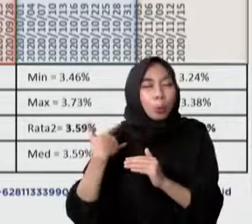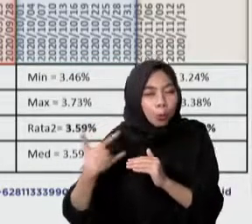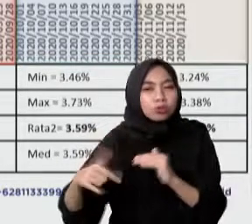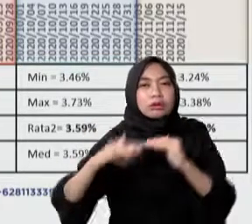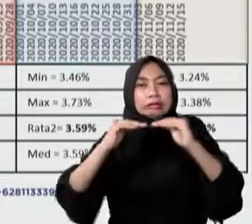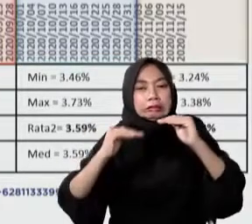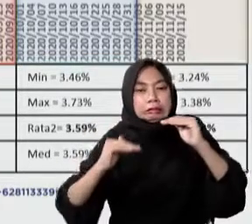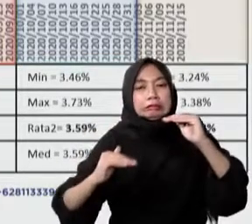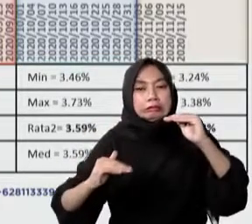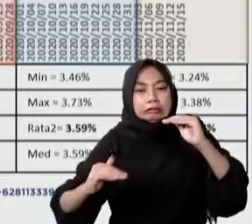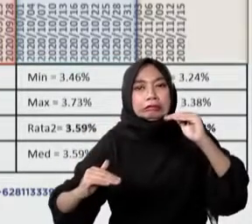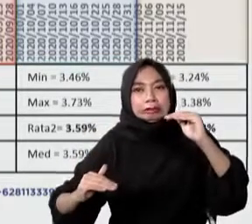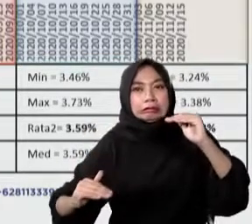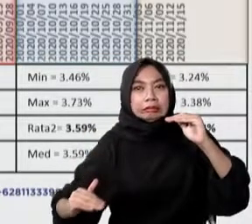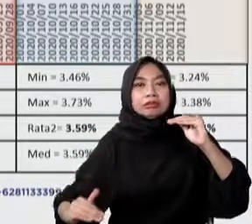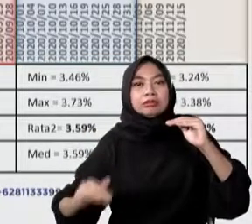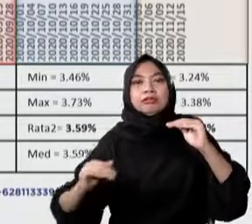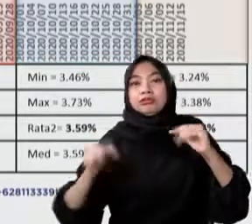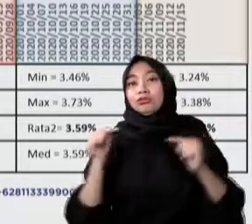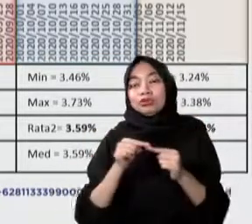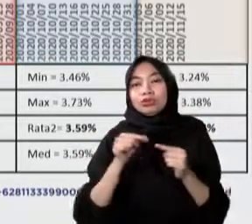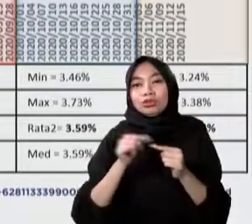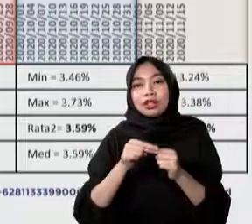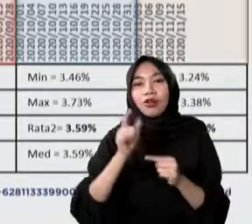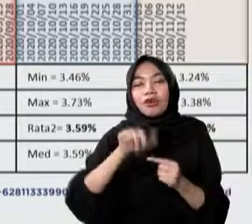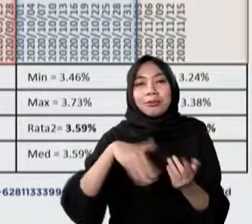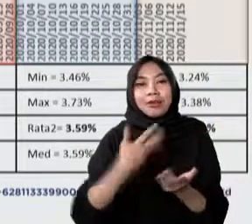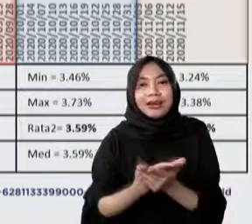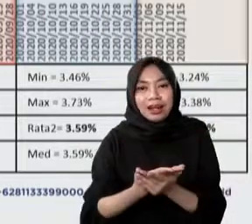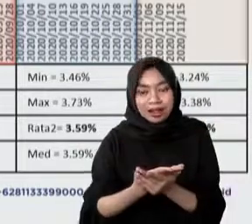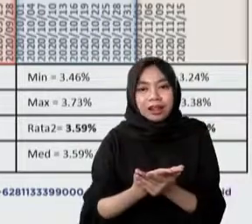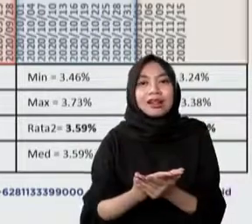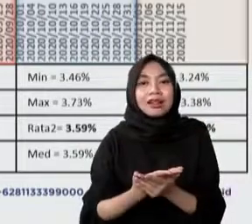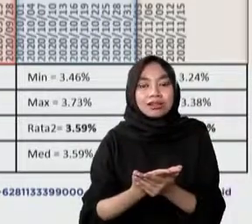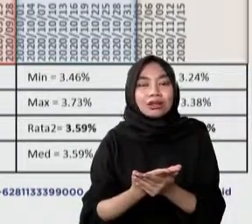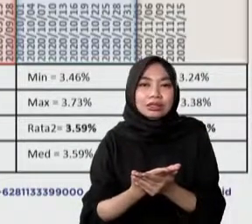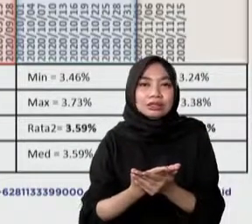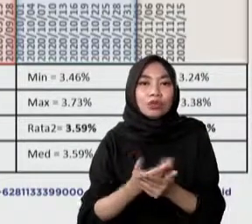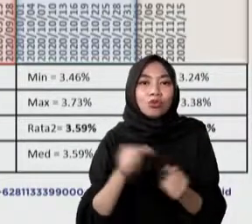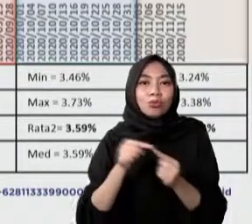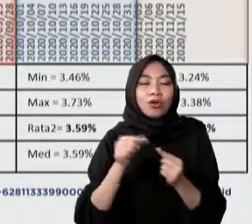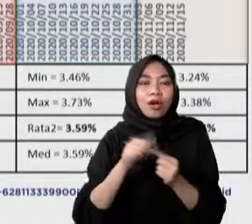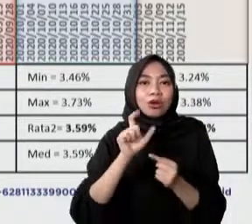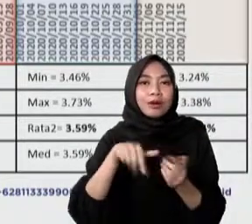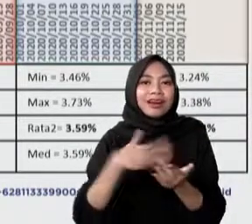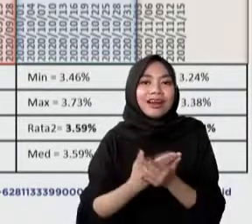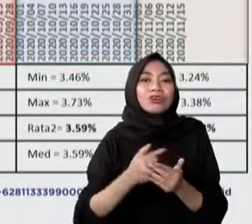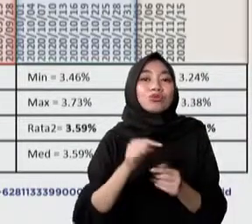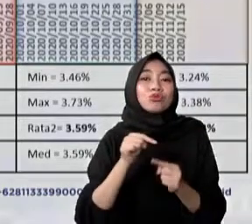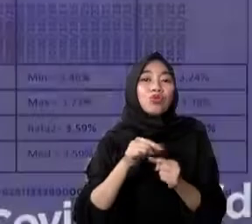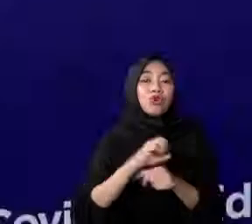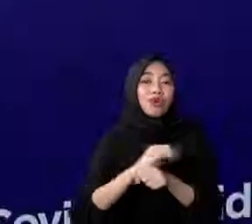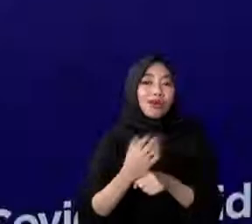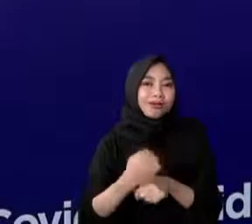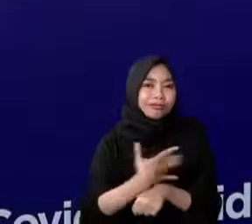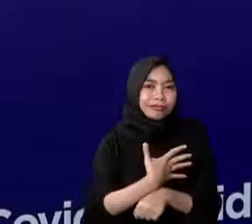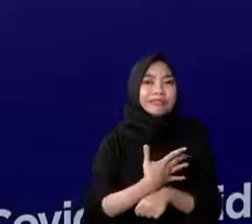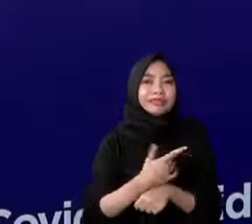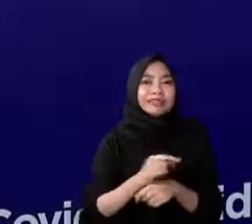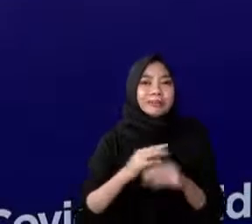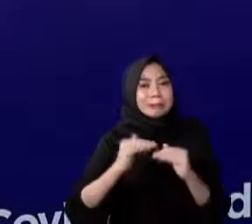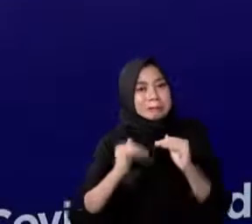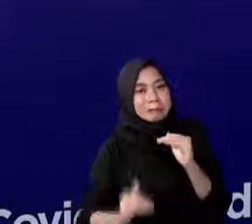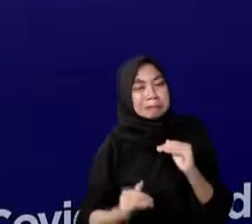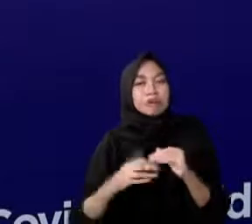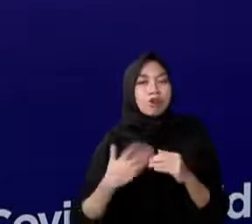bahkan kalau bisa ditekan lebih jauh lagi agar angka kematian di Indonesia terkait dengan COVID-19 dapat kita tekan. Nextnya,